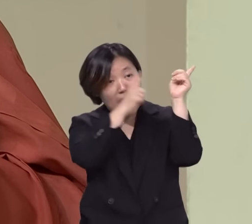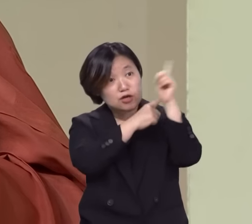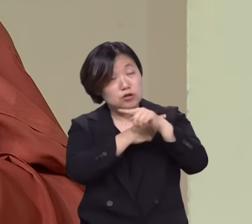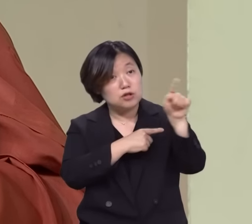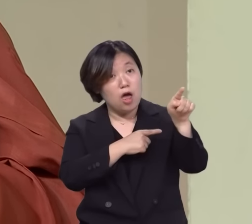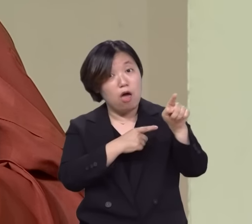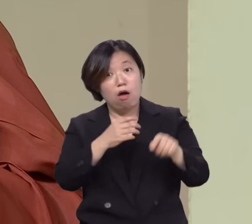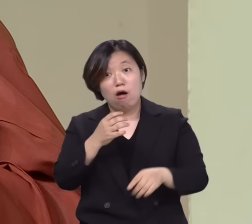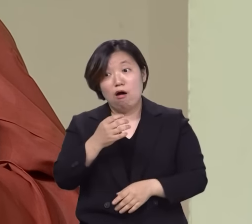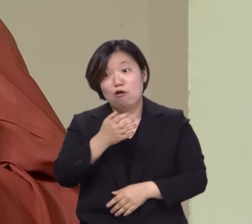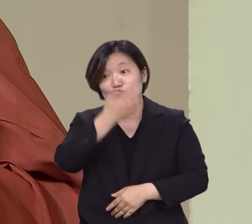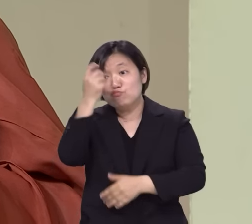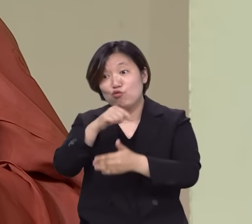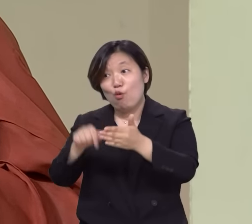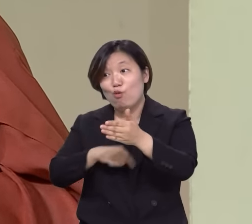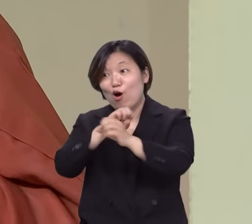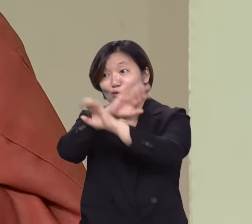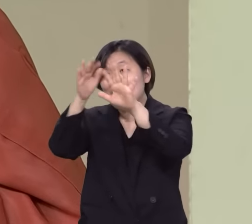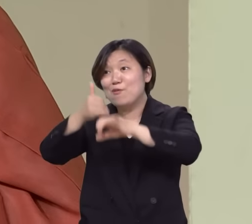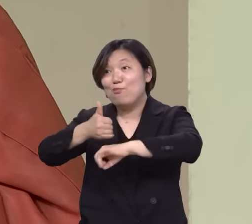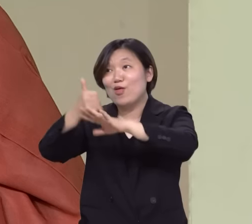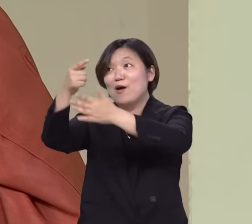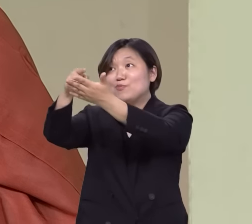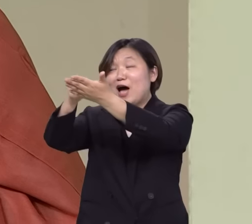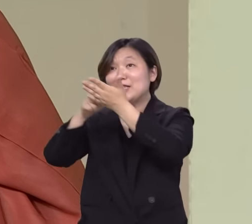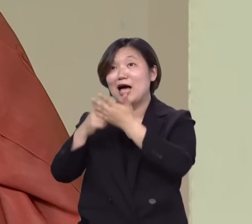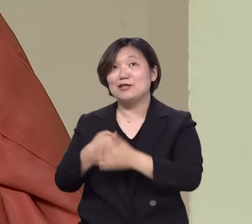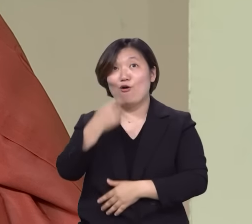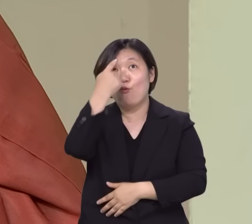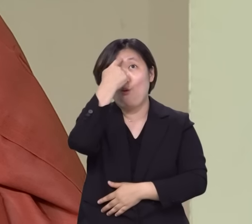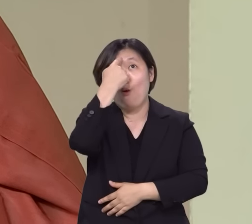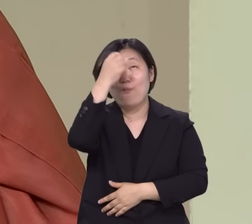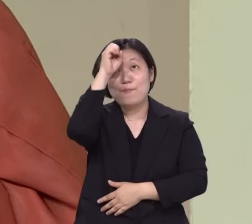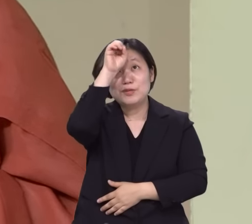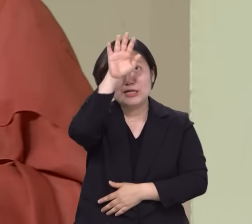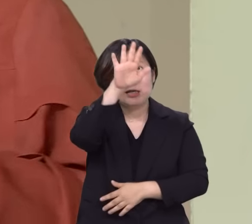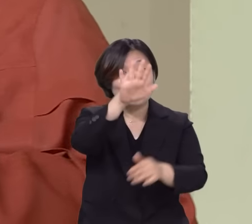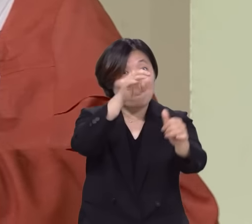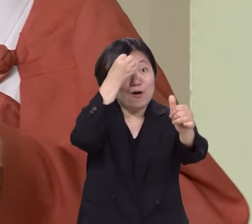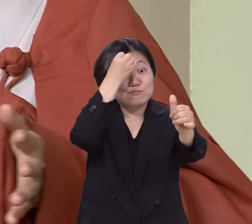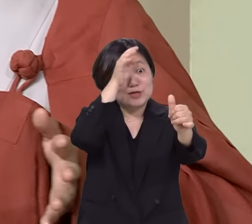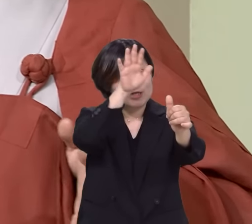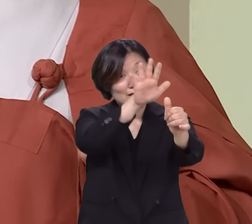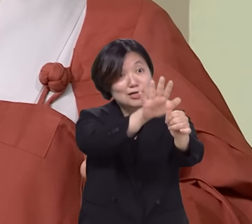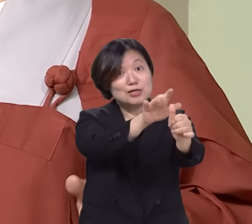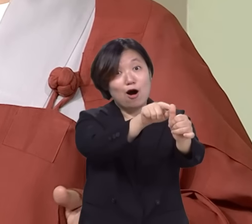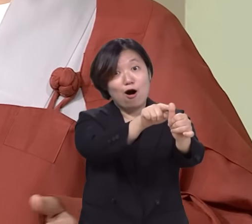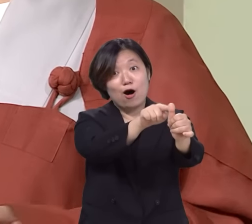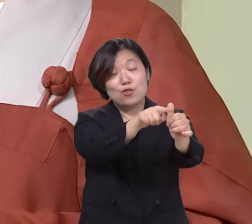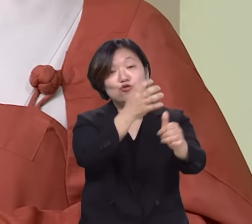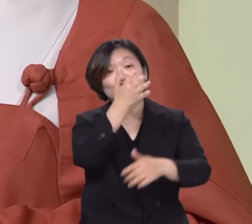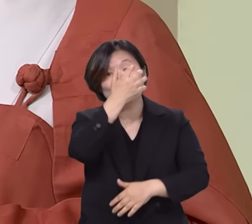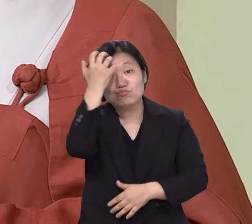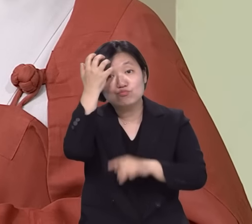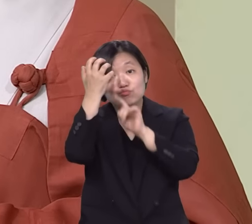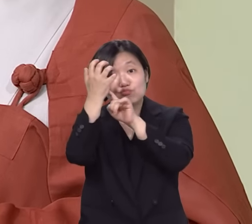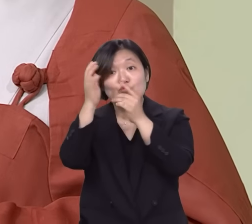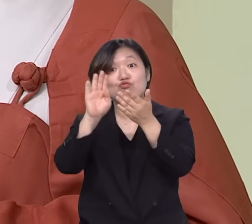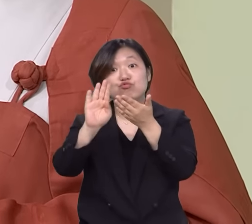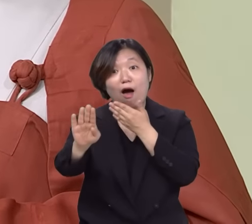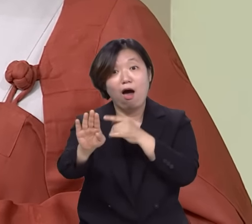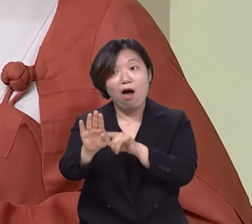보이 환한 광명으로 나타나셔서 백호에서 광명을 뿜어 내셔서 행자의 몸을 비춰 주는 꿈을 꾸고 난